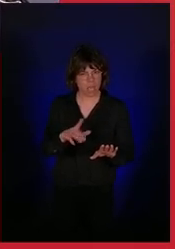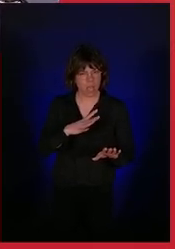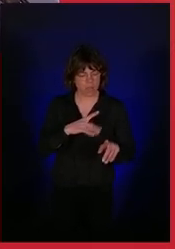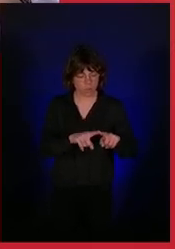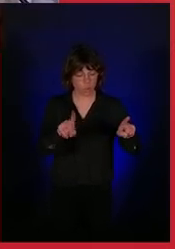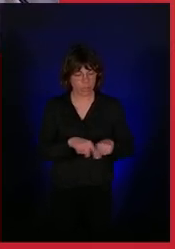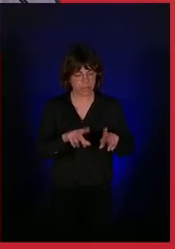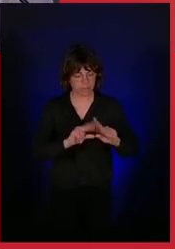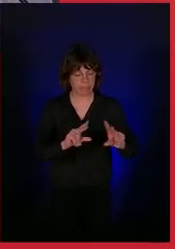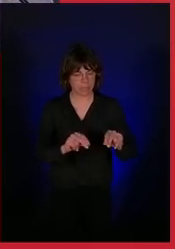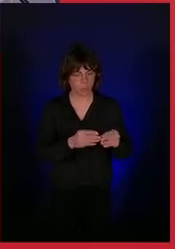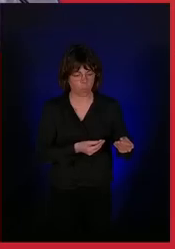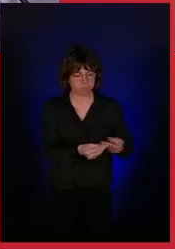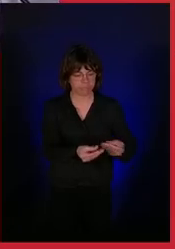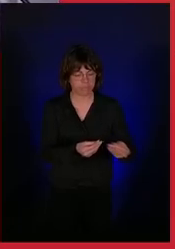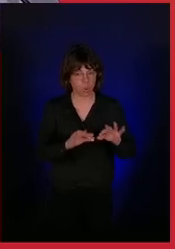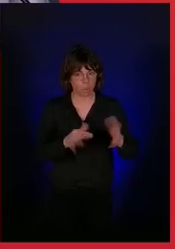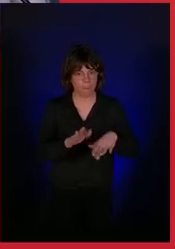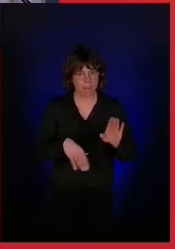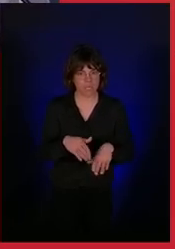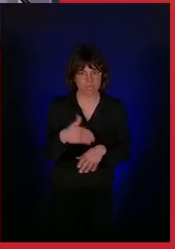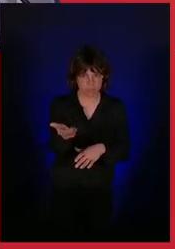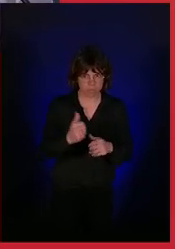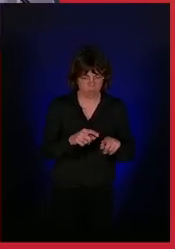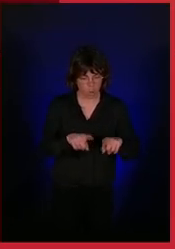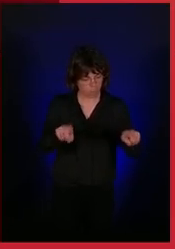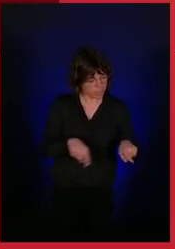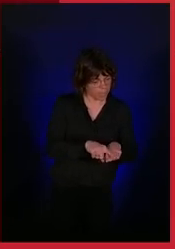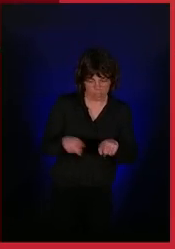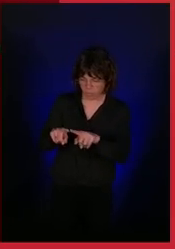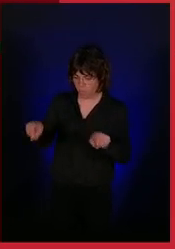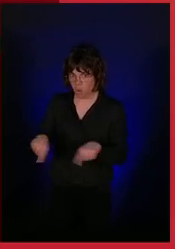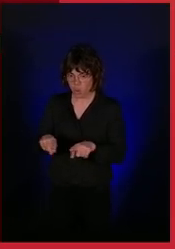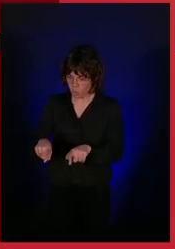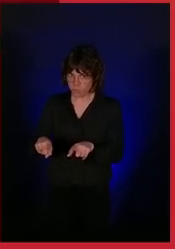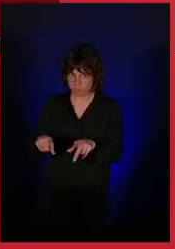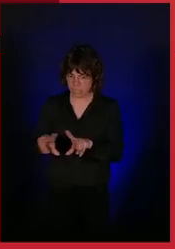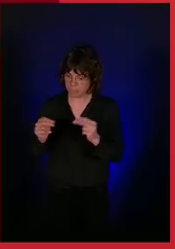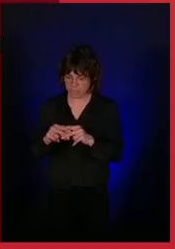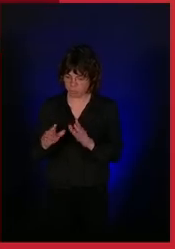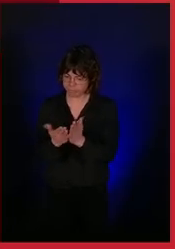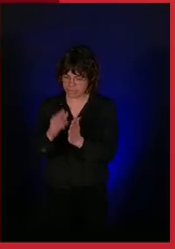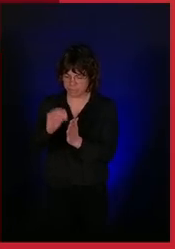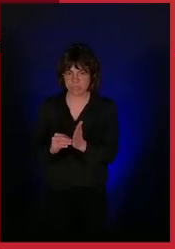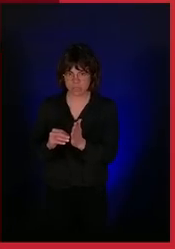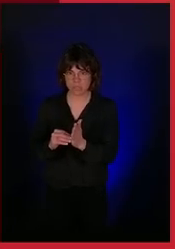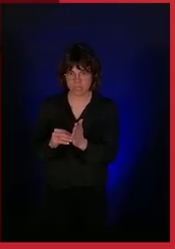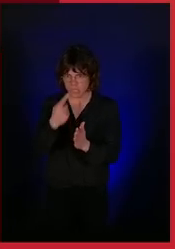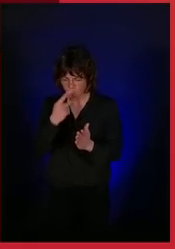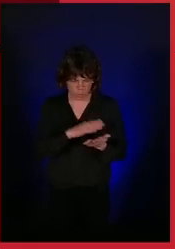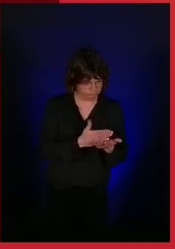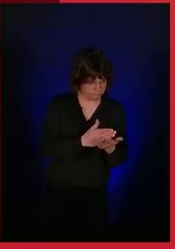qui va être distribuée par vos représentants. Vous avez un bulletin et une notice. Donc relisez la notice après mon explication si vous avez un